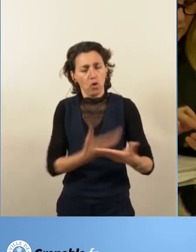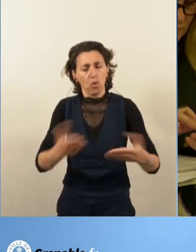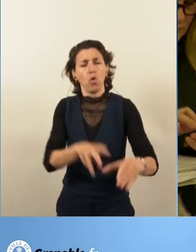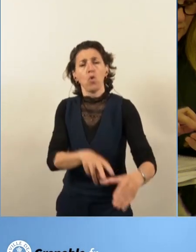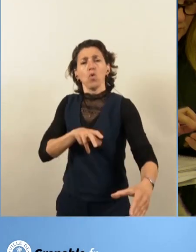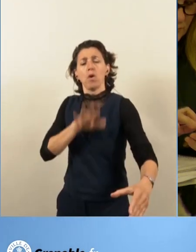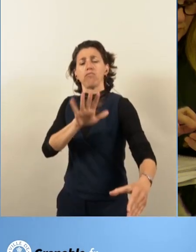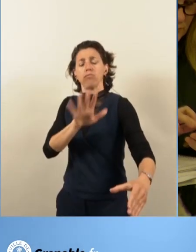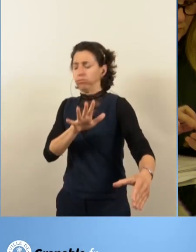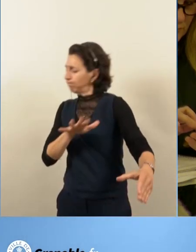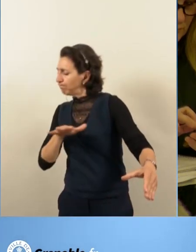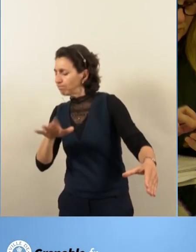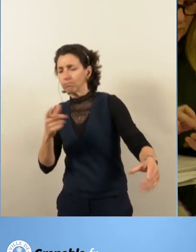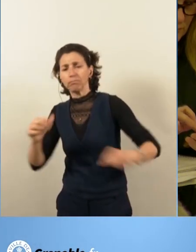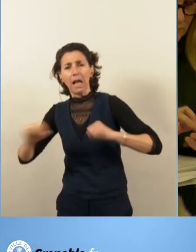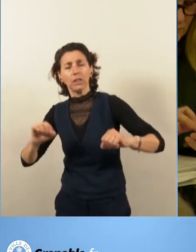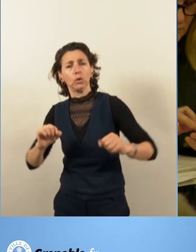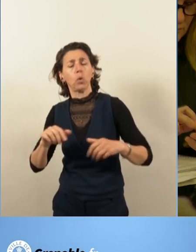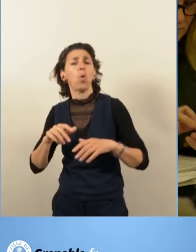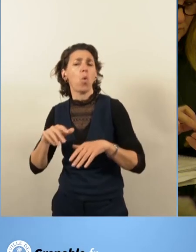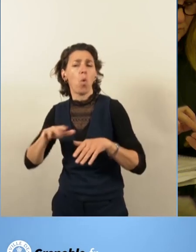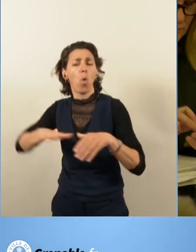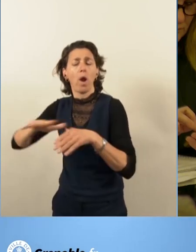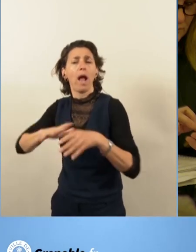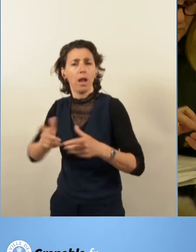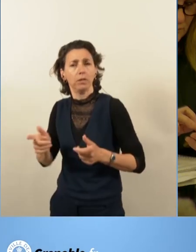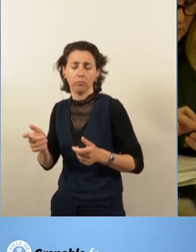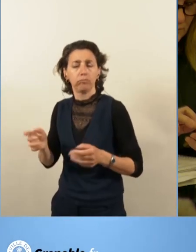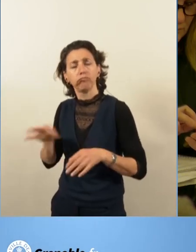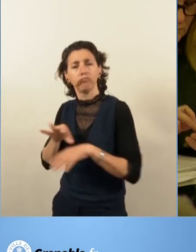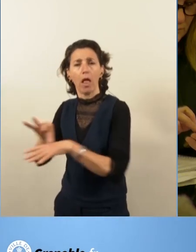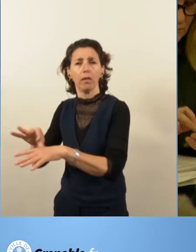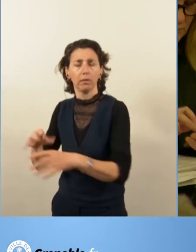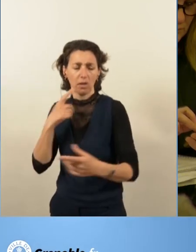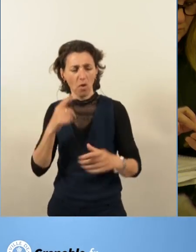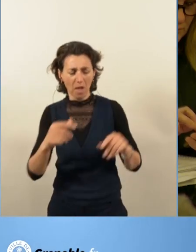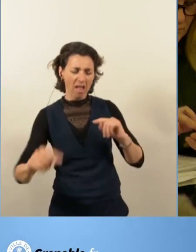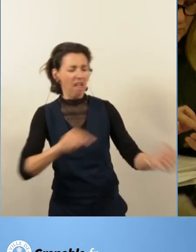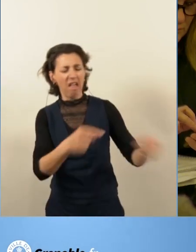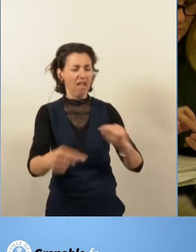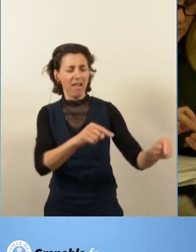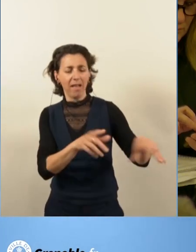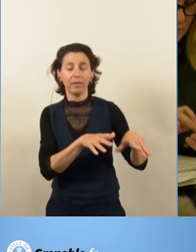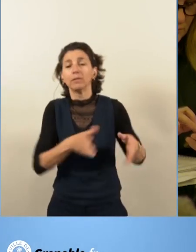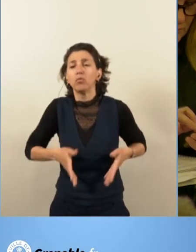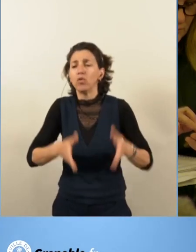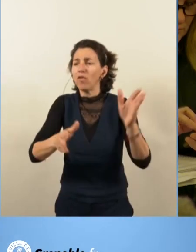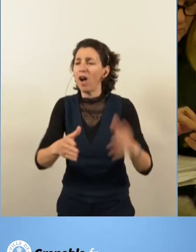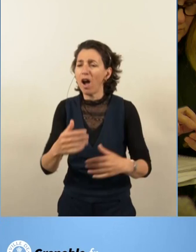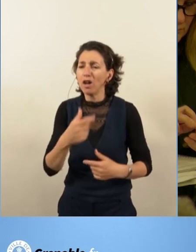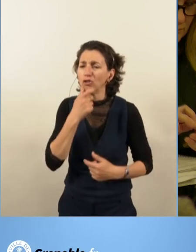on ne peut pas pénaliser des familles du territoire au nom de combat plus ou moins fratricide des deux côtés du boulevard Jean pin